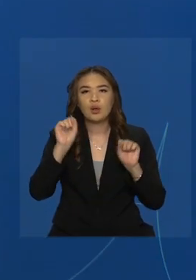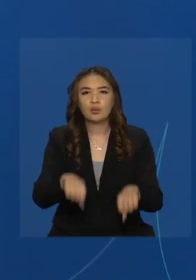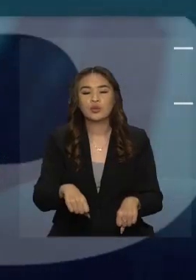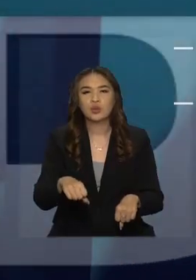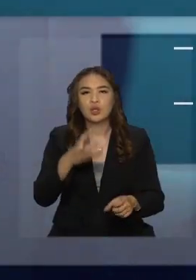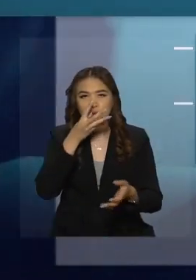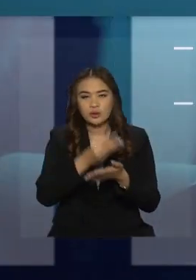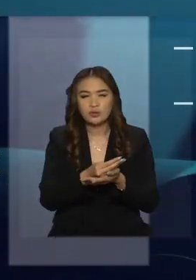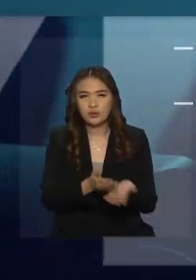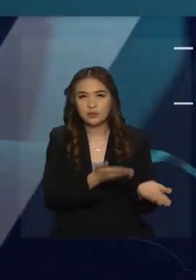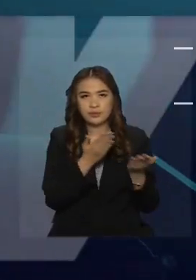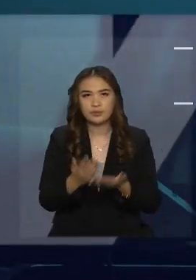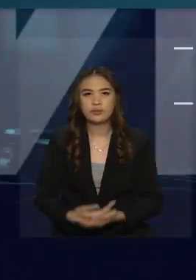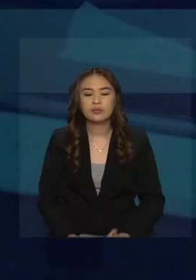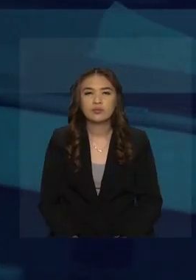лепту